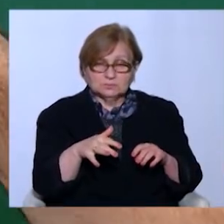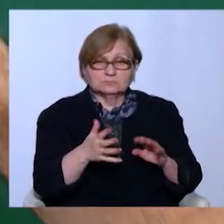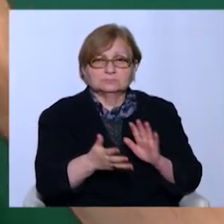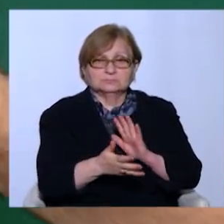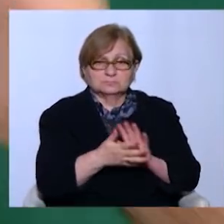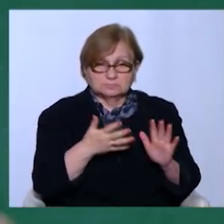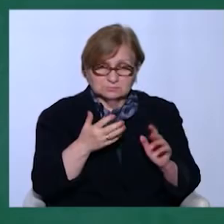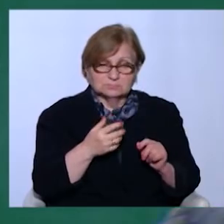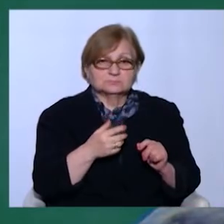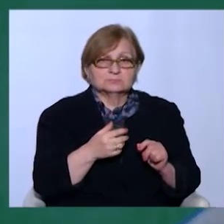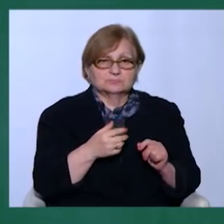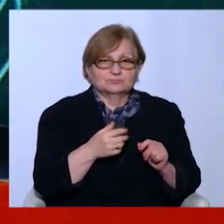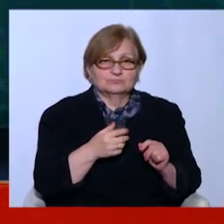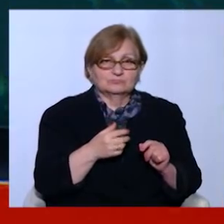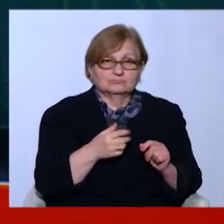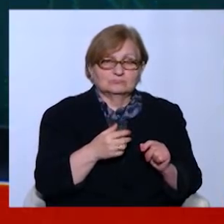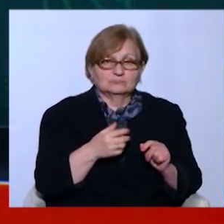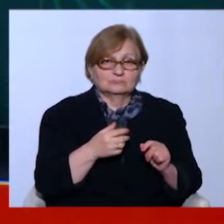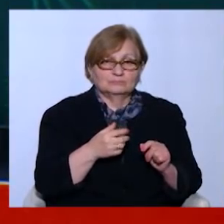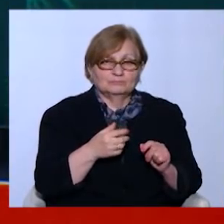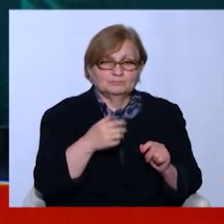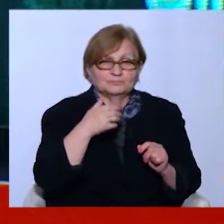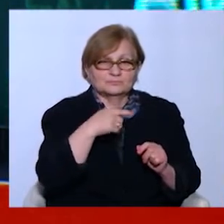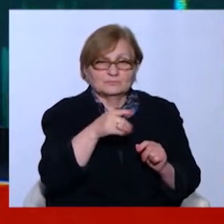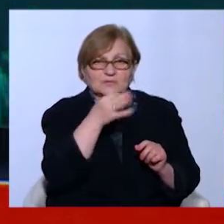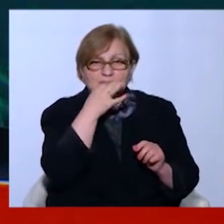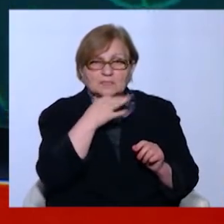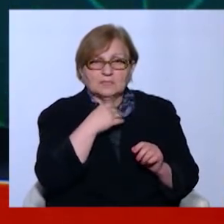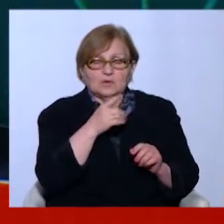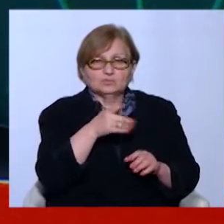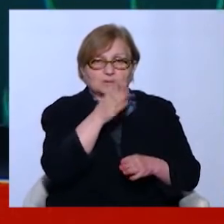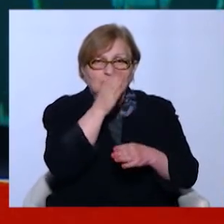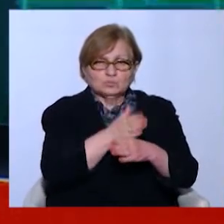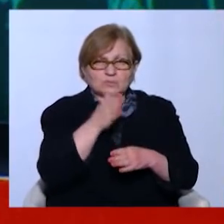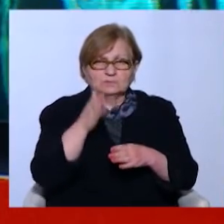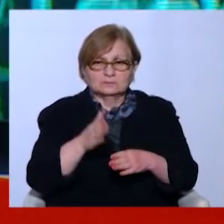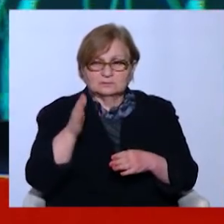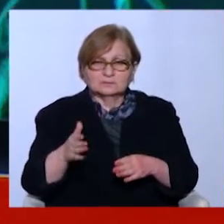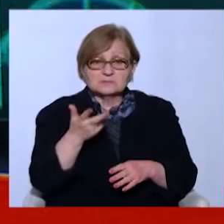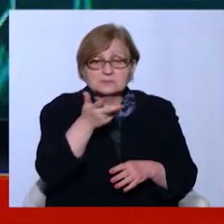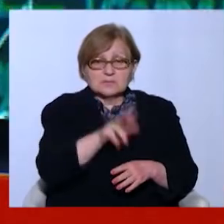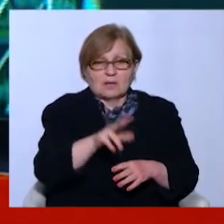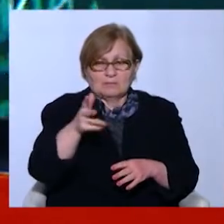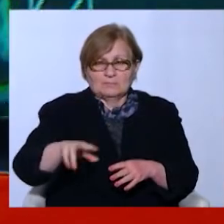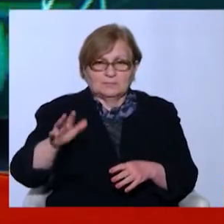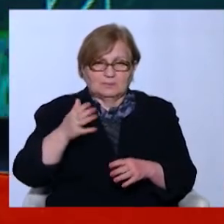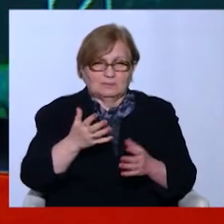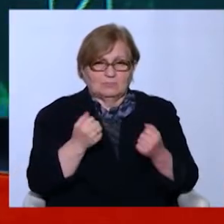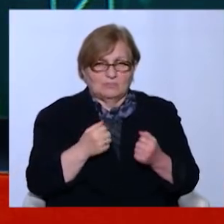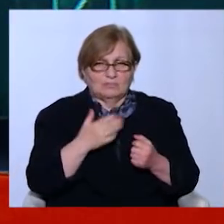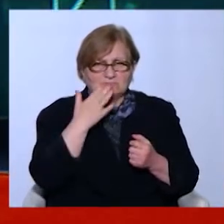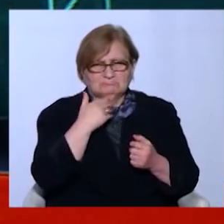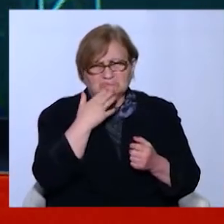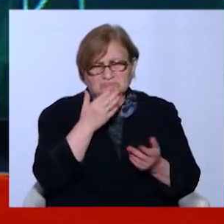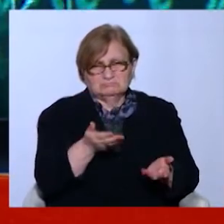150 სანტიმეტრი და როგორც პირობა გვეუბნება, უნდა გავჭრა 3 კუნძად. ძალიან